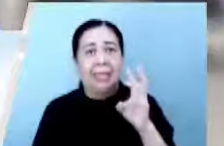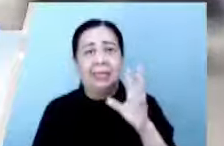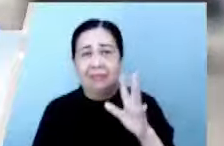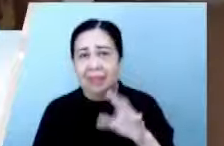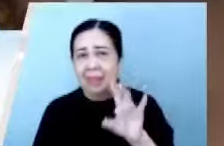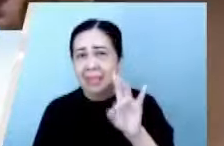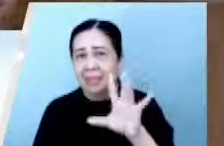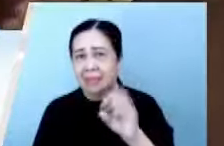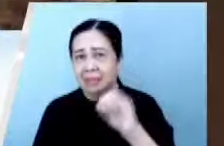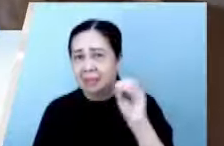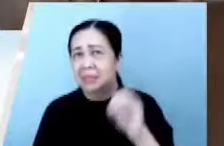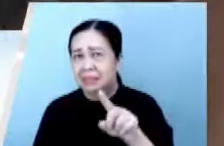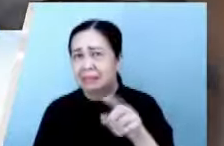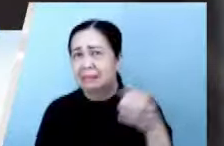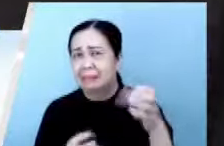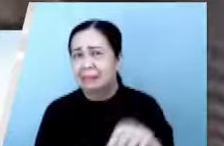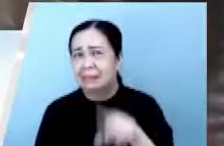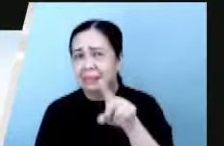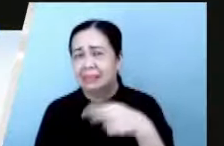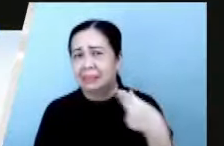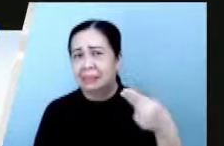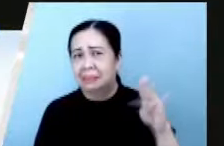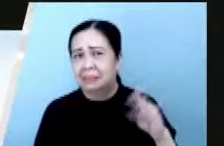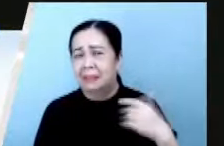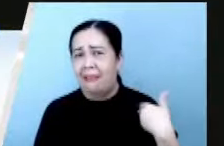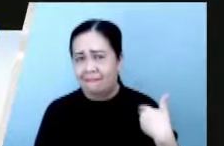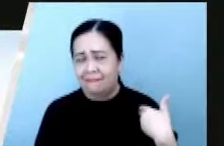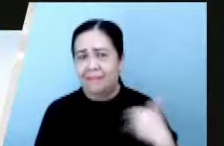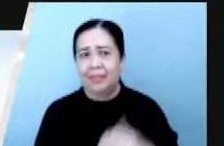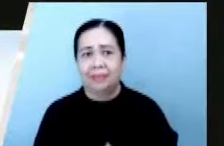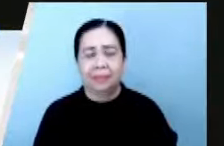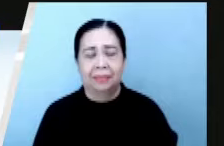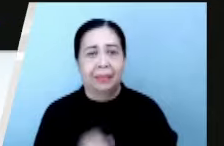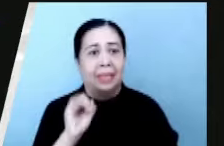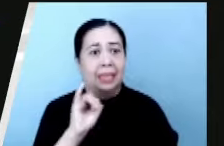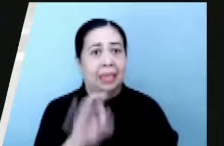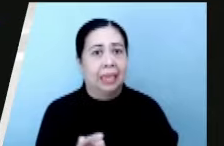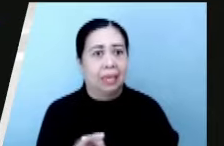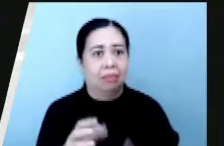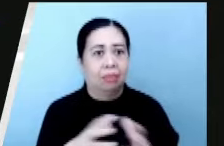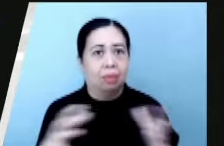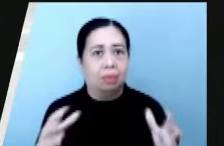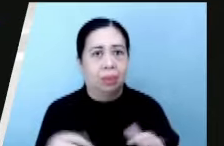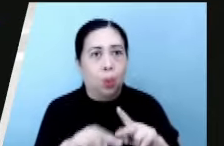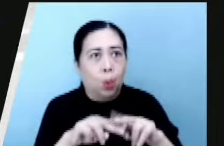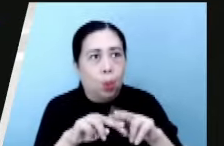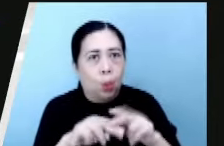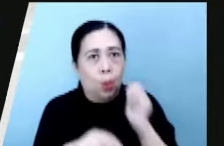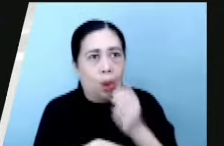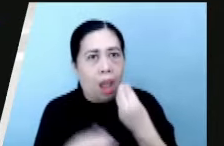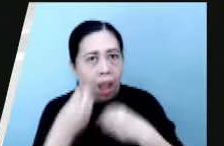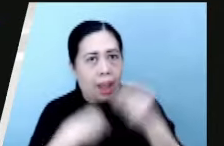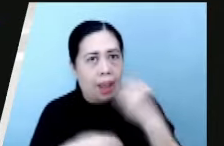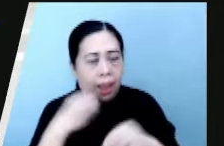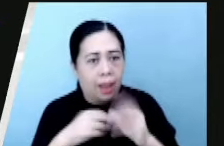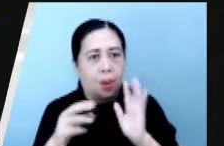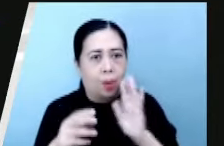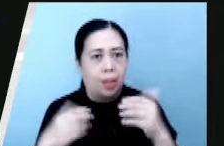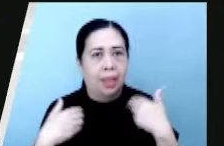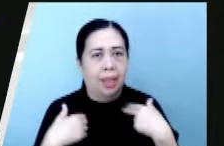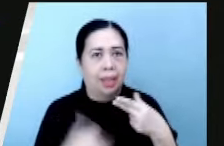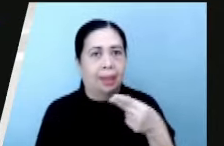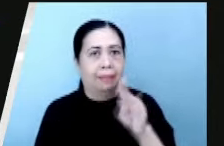65% to 75% ang chance mong maging hypertensive. Pagka masyadong maalat yung ating kinakain, magkakaroon ka rin ng high blood